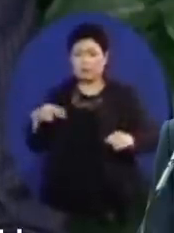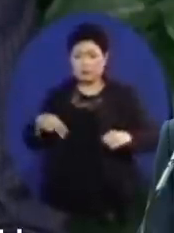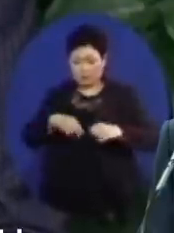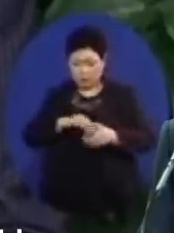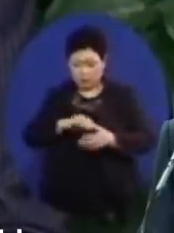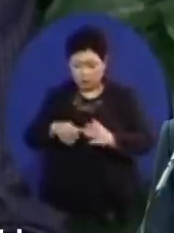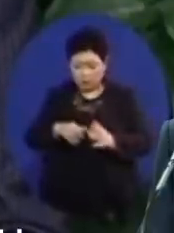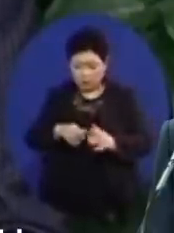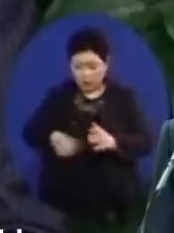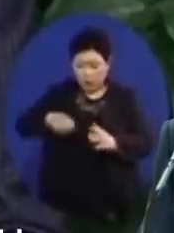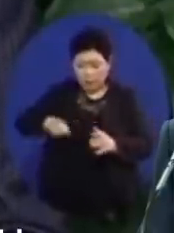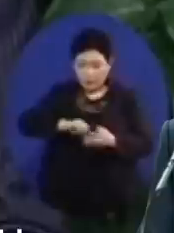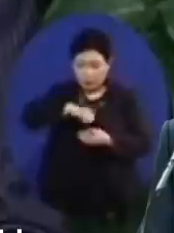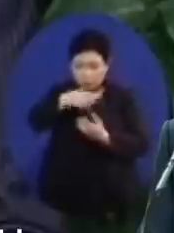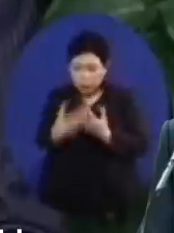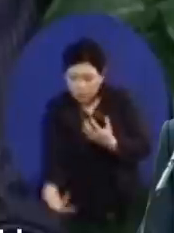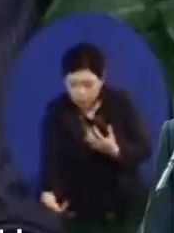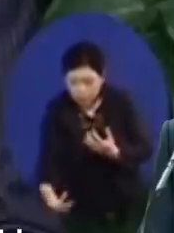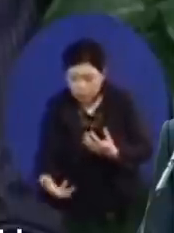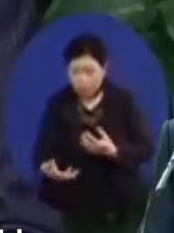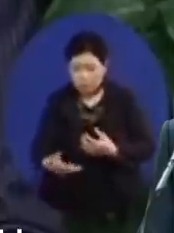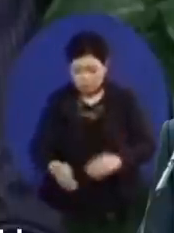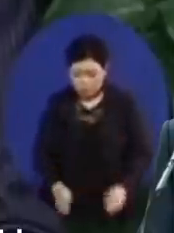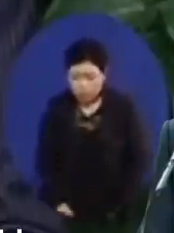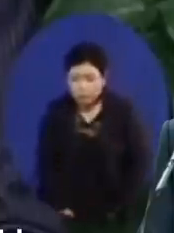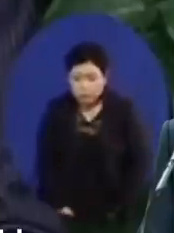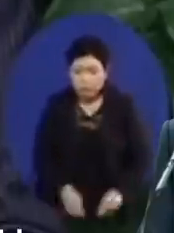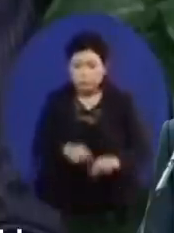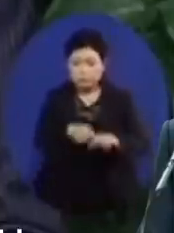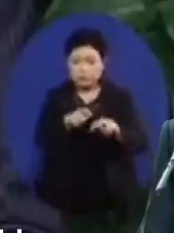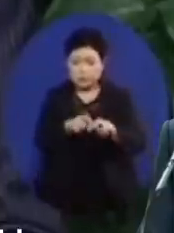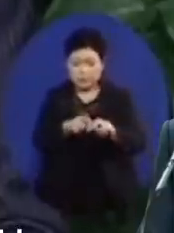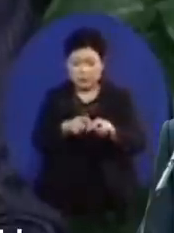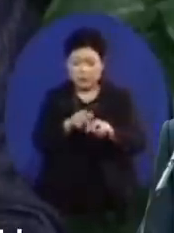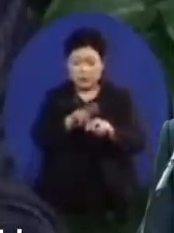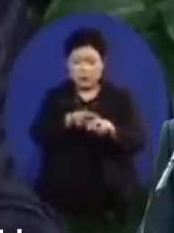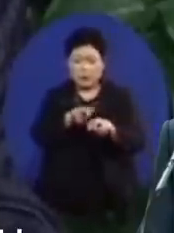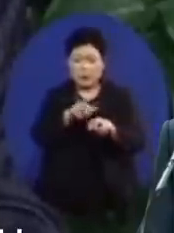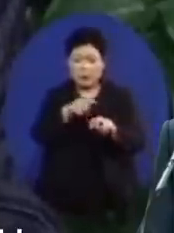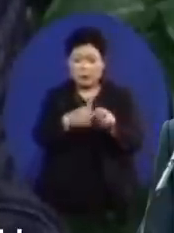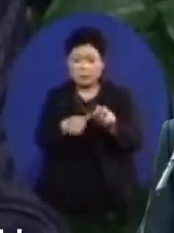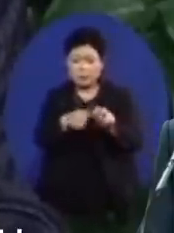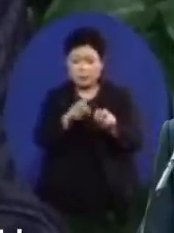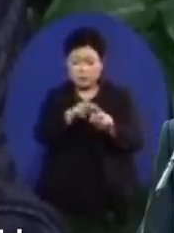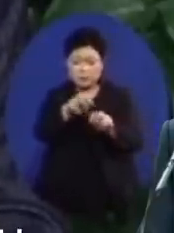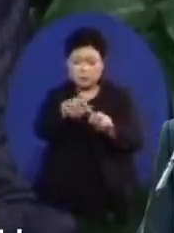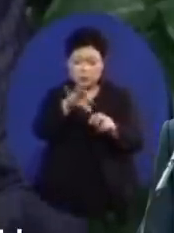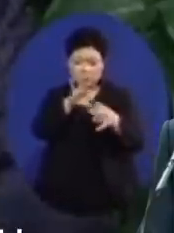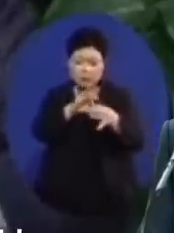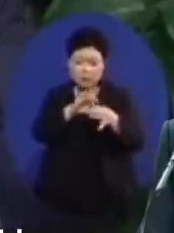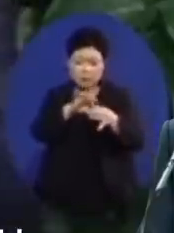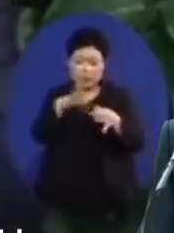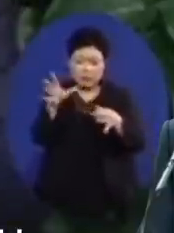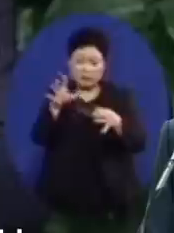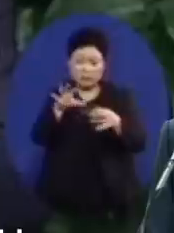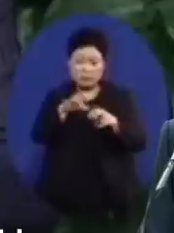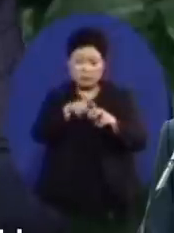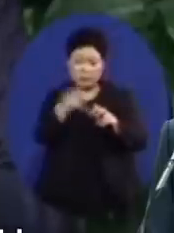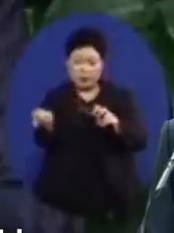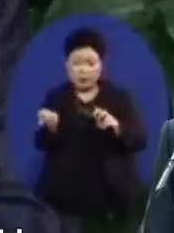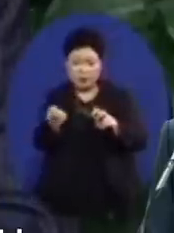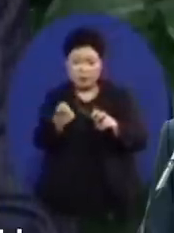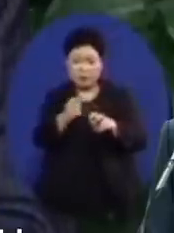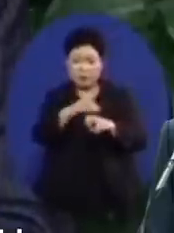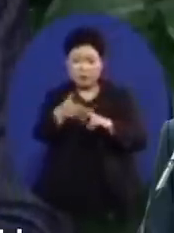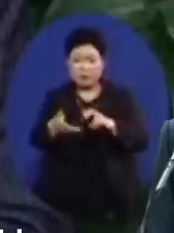부어버렸습니다. 무릎 위에 얹어놓고서 책 읽는다고 안 채워놓고 가방을 안 채우고 있었는데 쏟아져가지고서